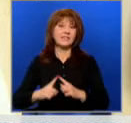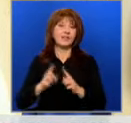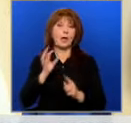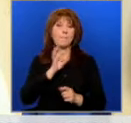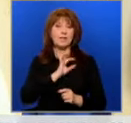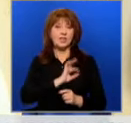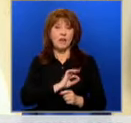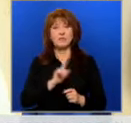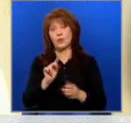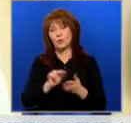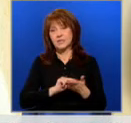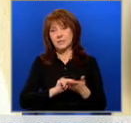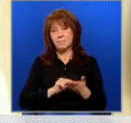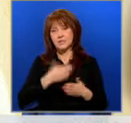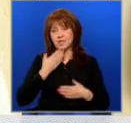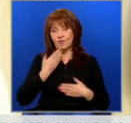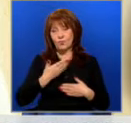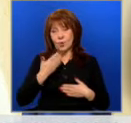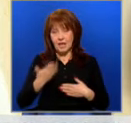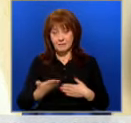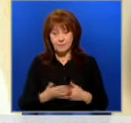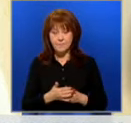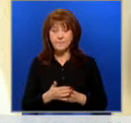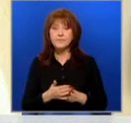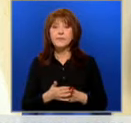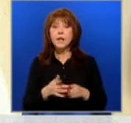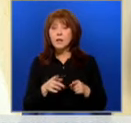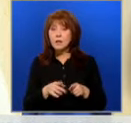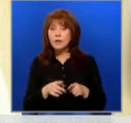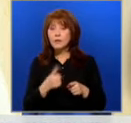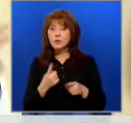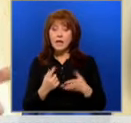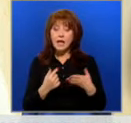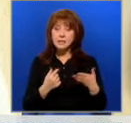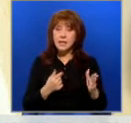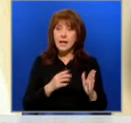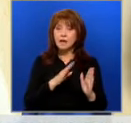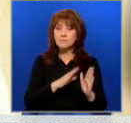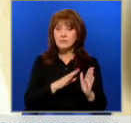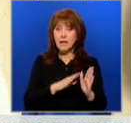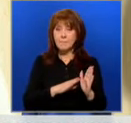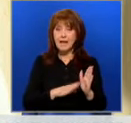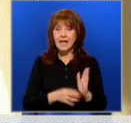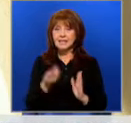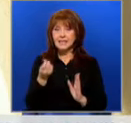са цитирани в този материал. И съответно от една страна да намалеят средствата, които влизат